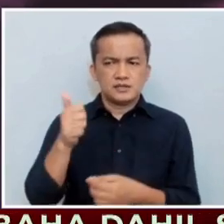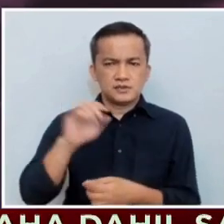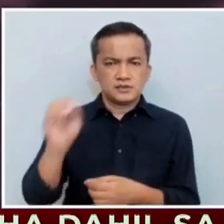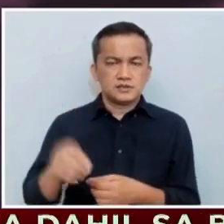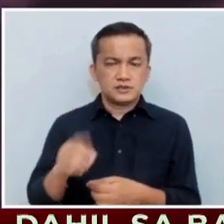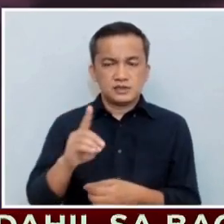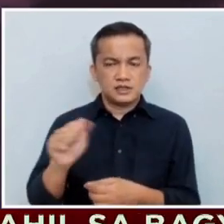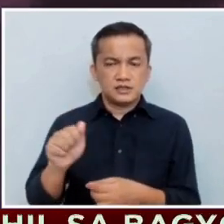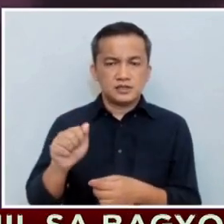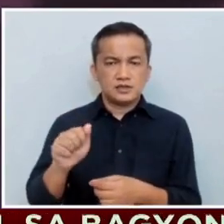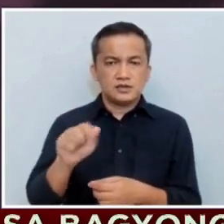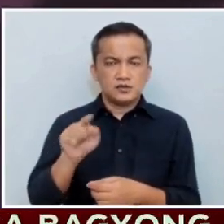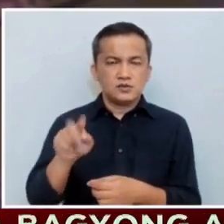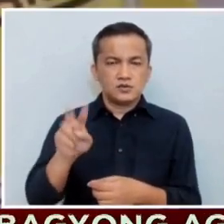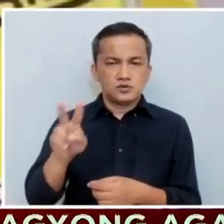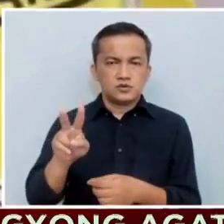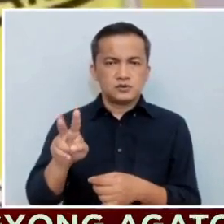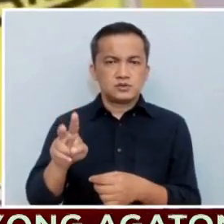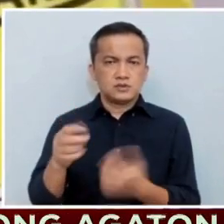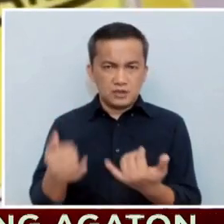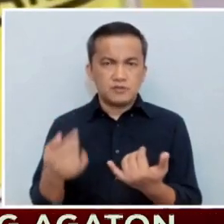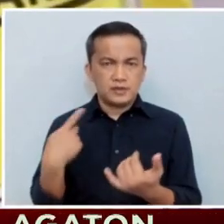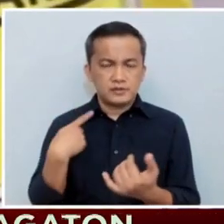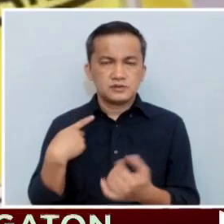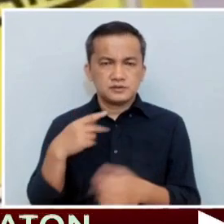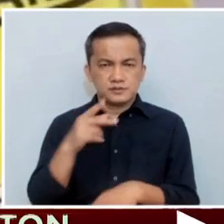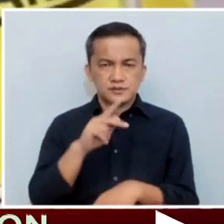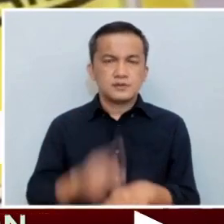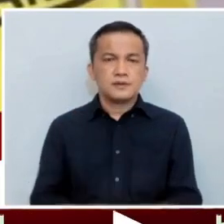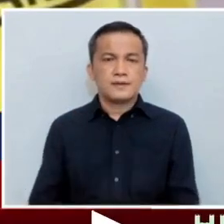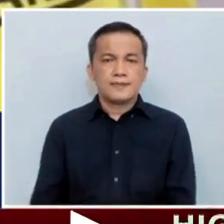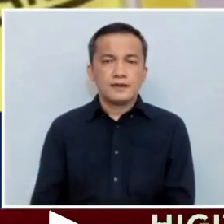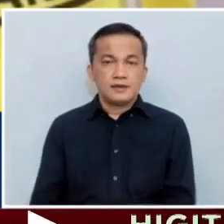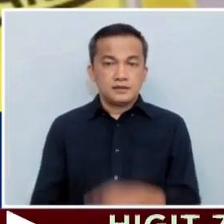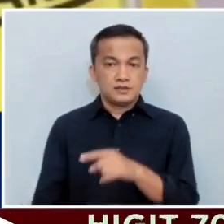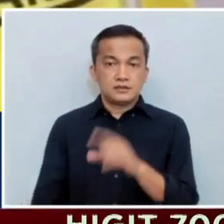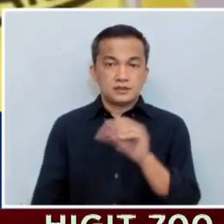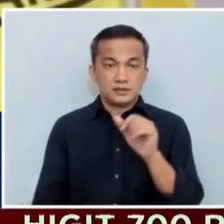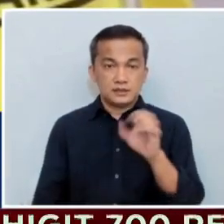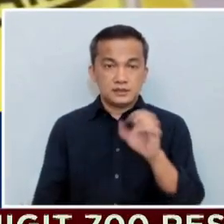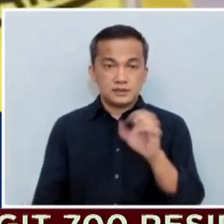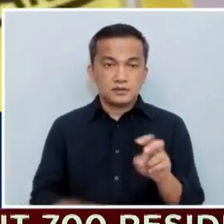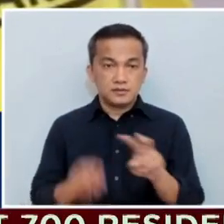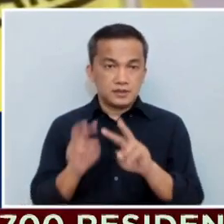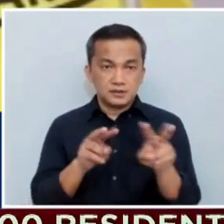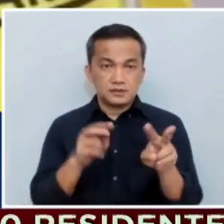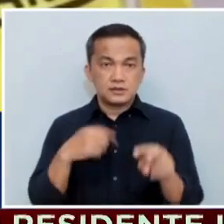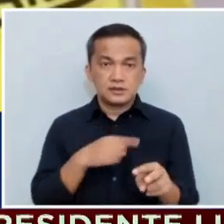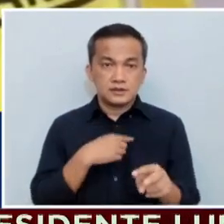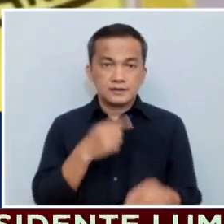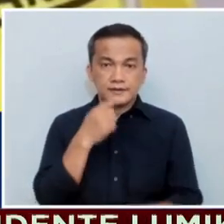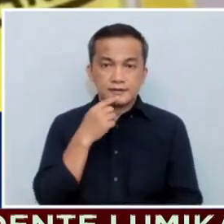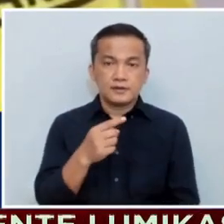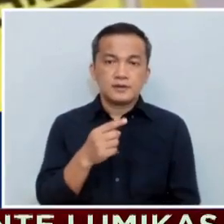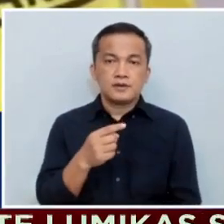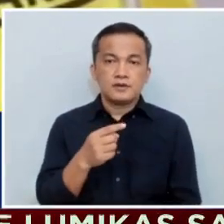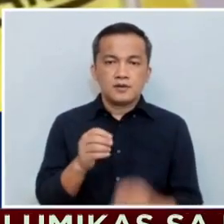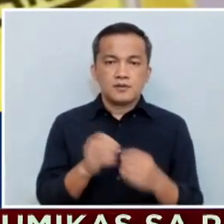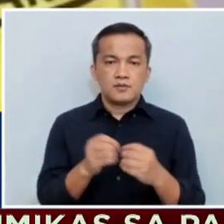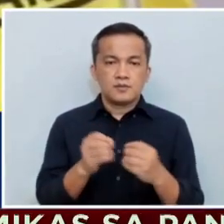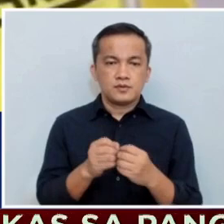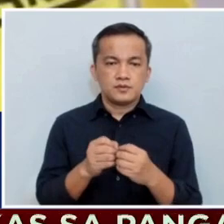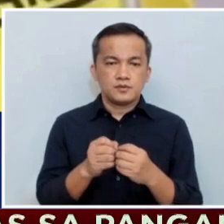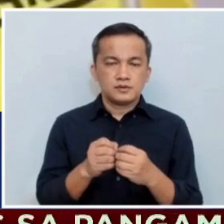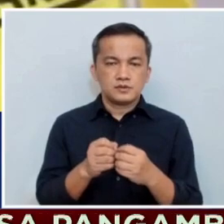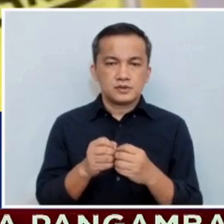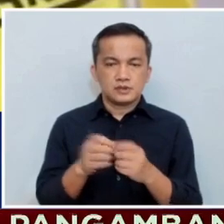is currently circulating in the Philippines. So if that is the case, makikita natin na sinasabi niya mas magiging transmissible